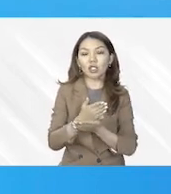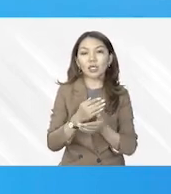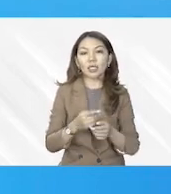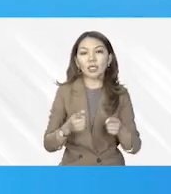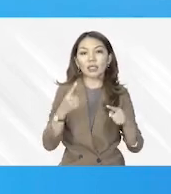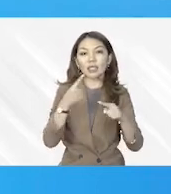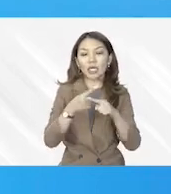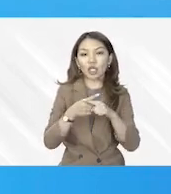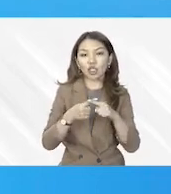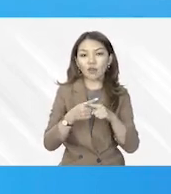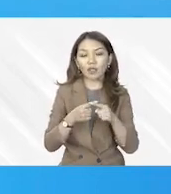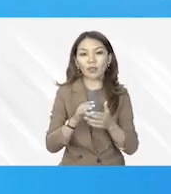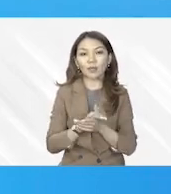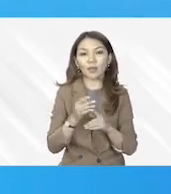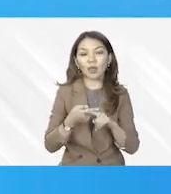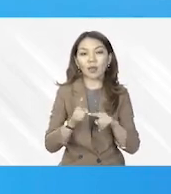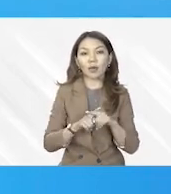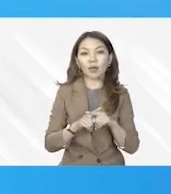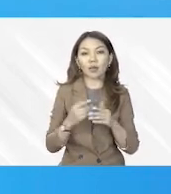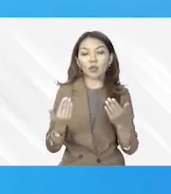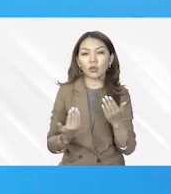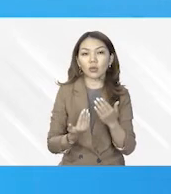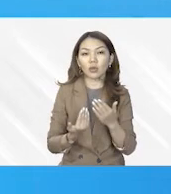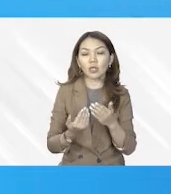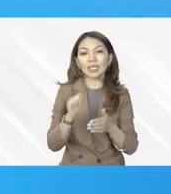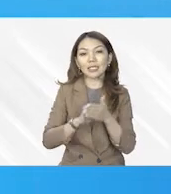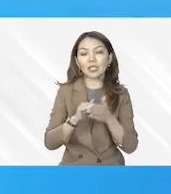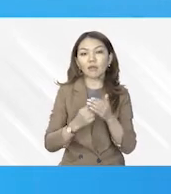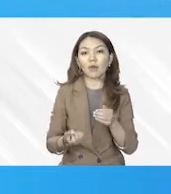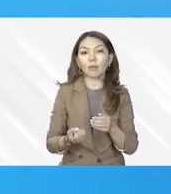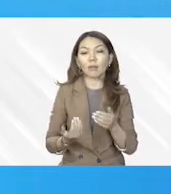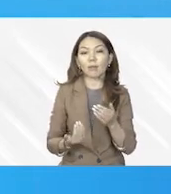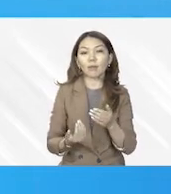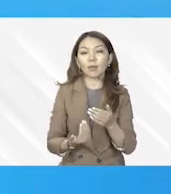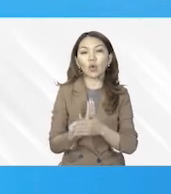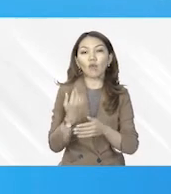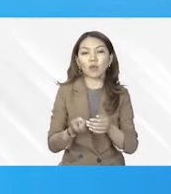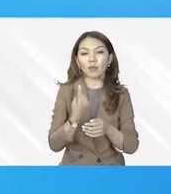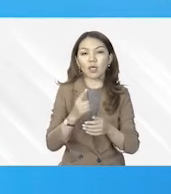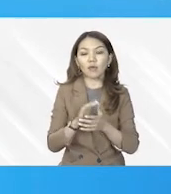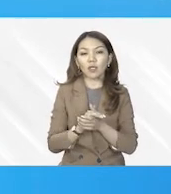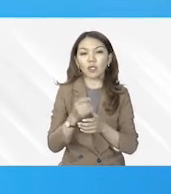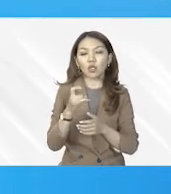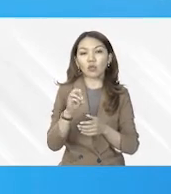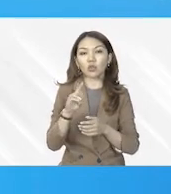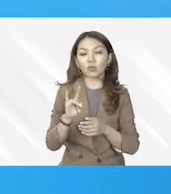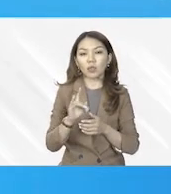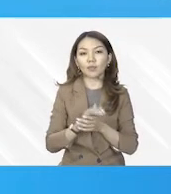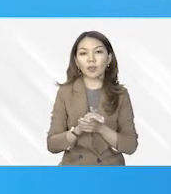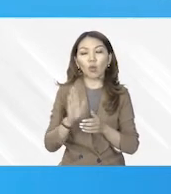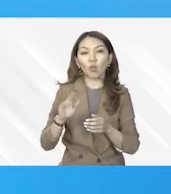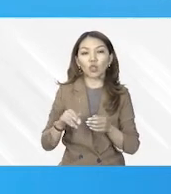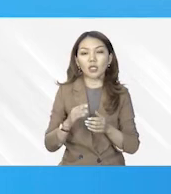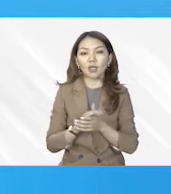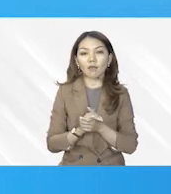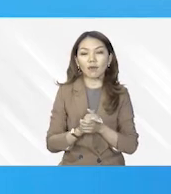скрещивание. Это приводит к новым сочетаниям генов в хромосомах. После этого